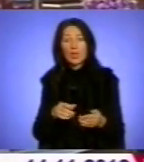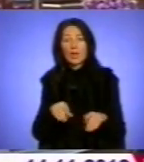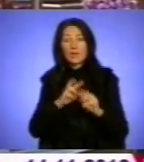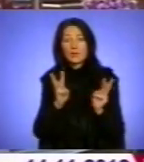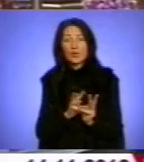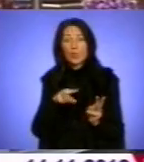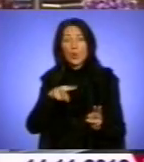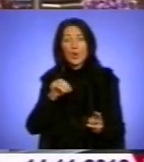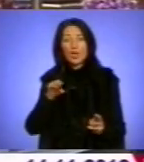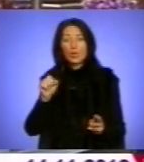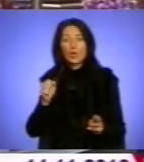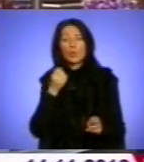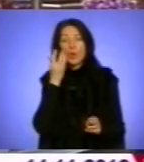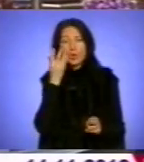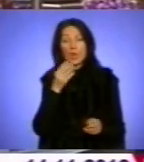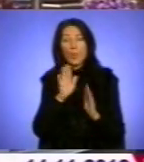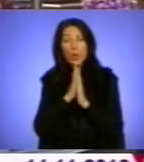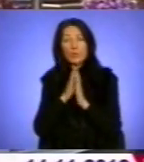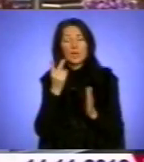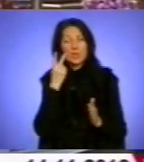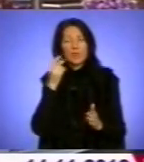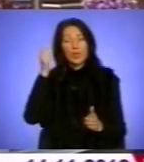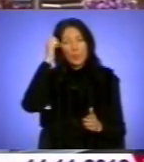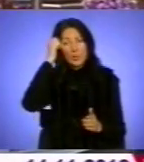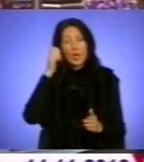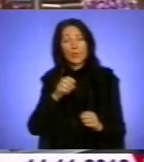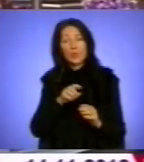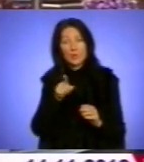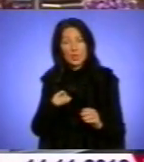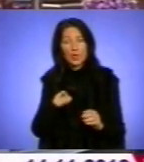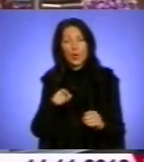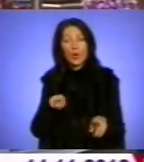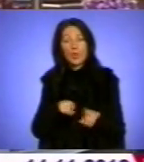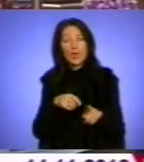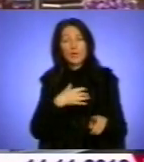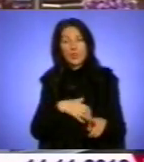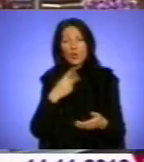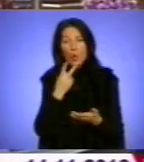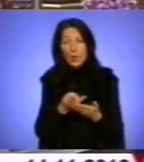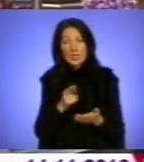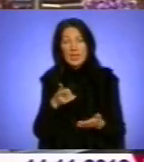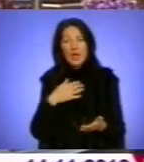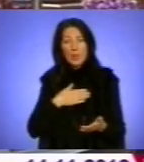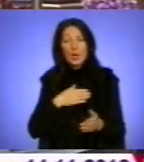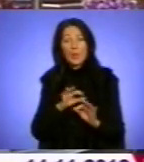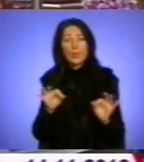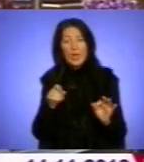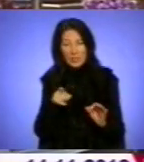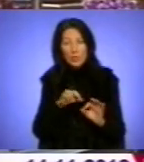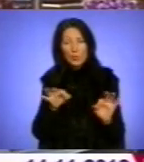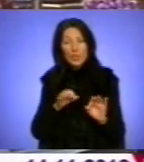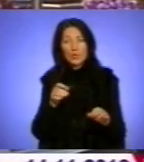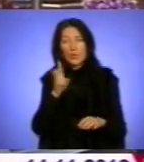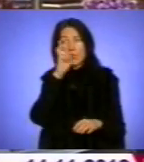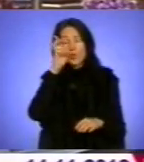цю особу. Тому так є важливим для нас бачити, як він пояснював Боже Слово, як він говорив про Христа, як він подавав